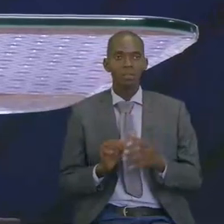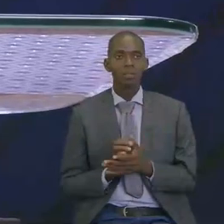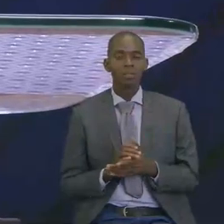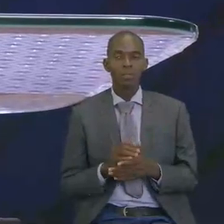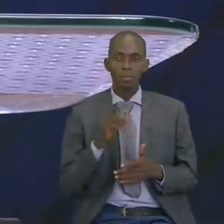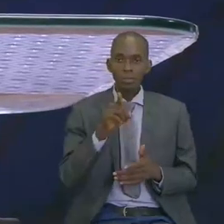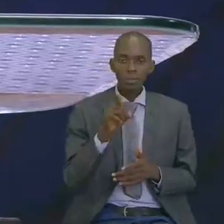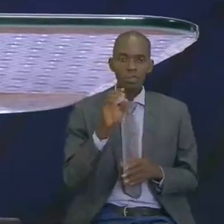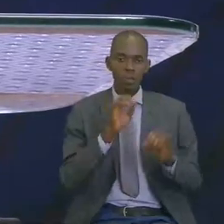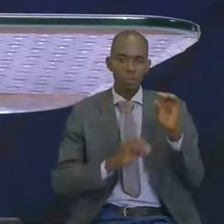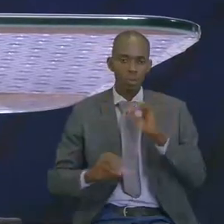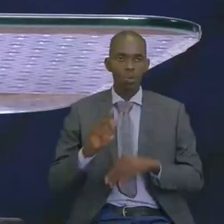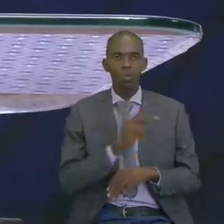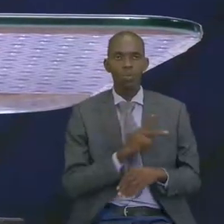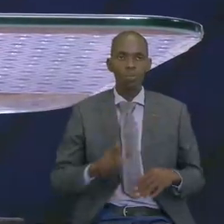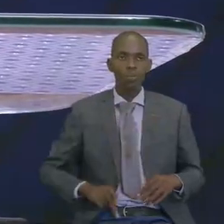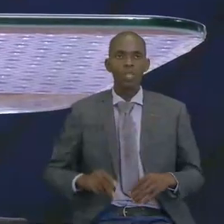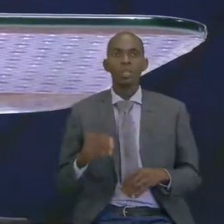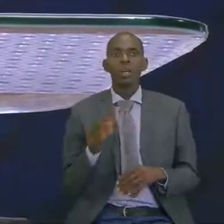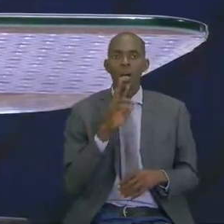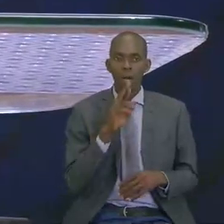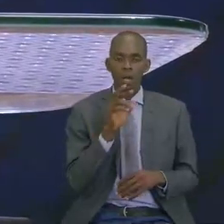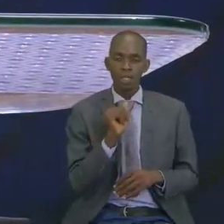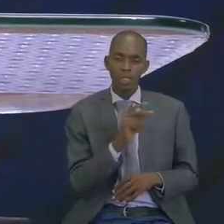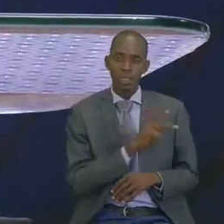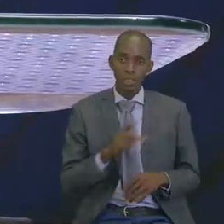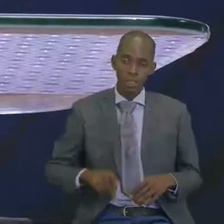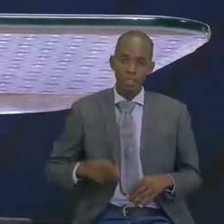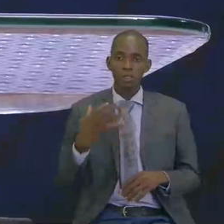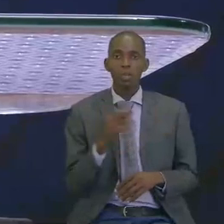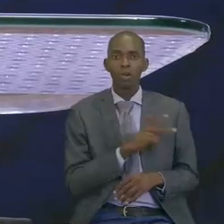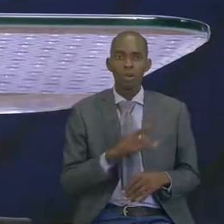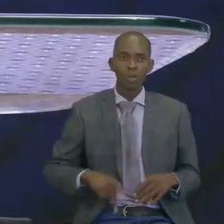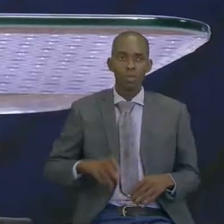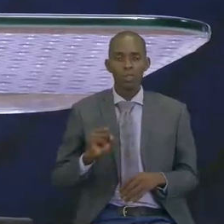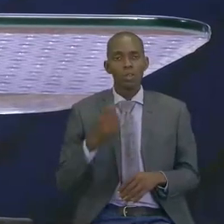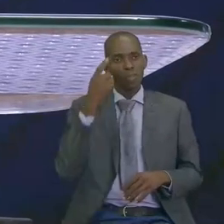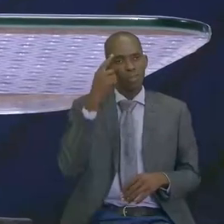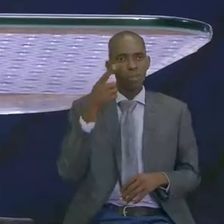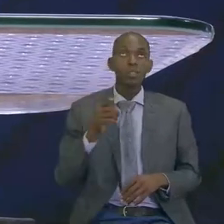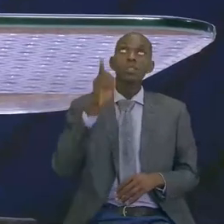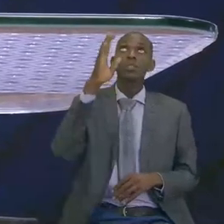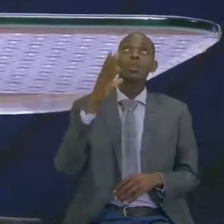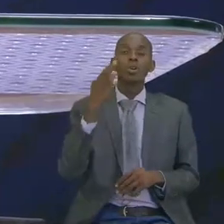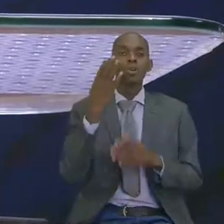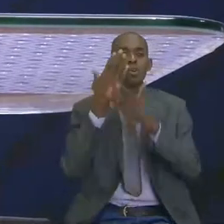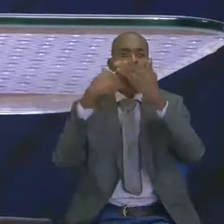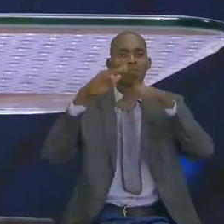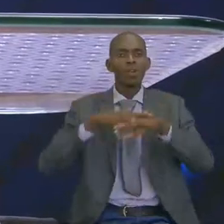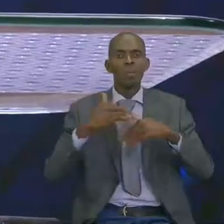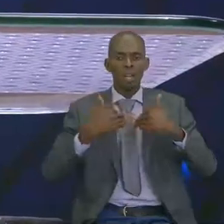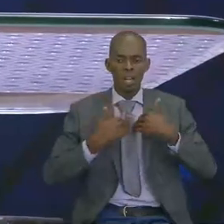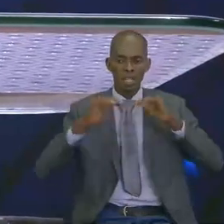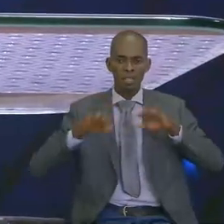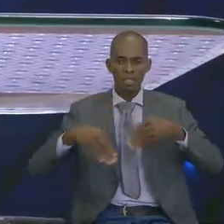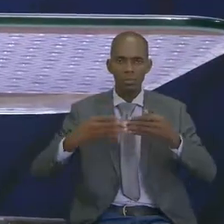roi, tu es le roi des rois, car le Dieu des cieux t'a donné